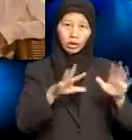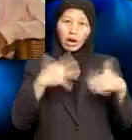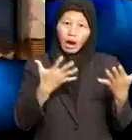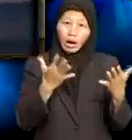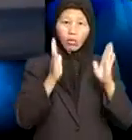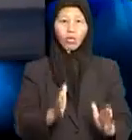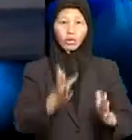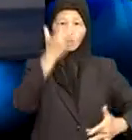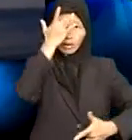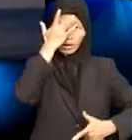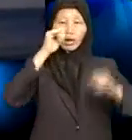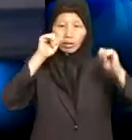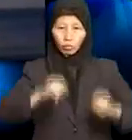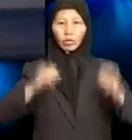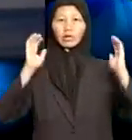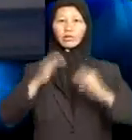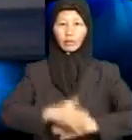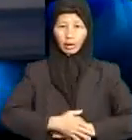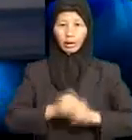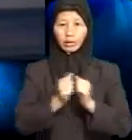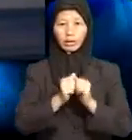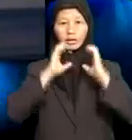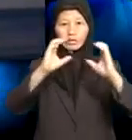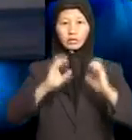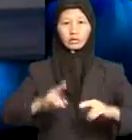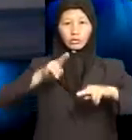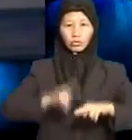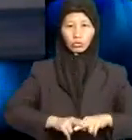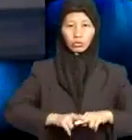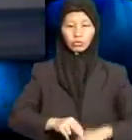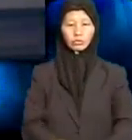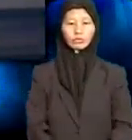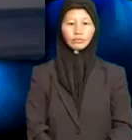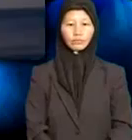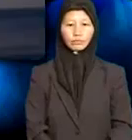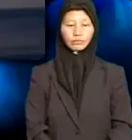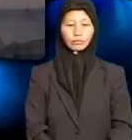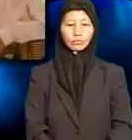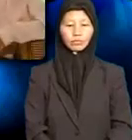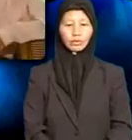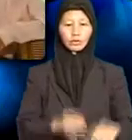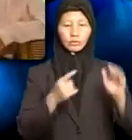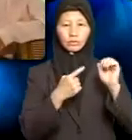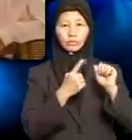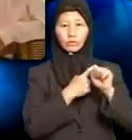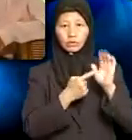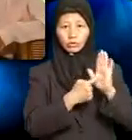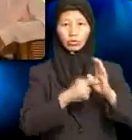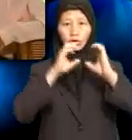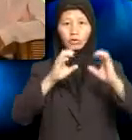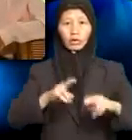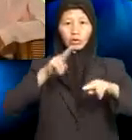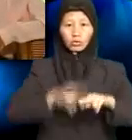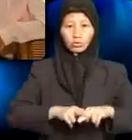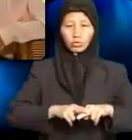sakit boleh melaksanakan sembahyang dengan cara duduk. Pertama sekali, kita tunjukkan sembahyang cara duduk